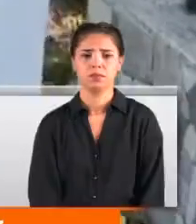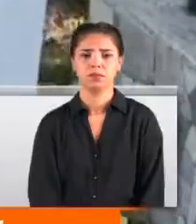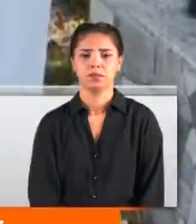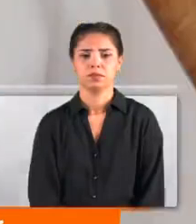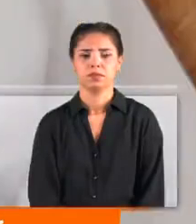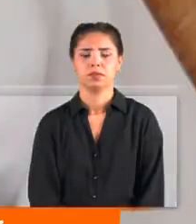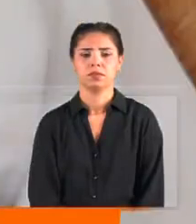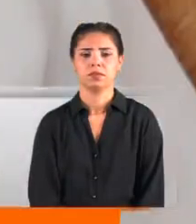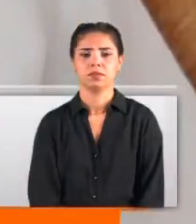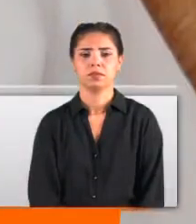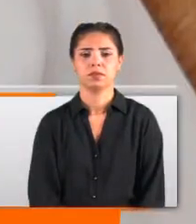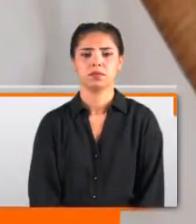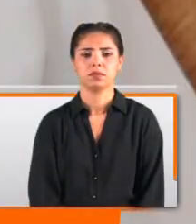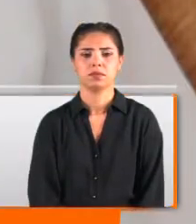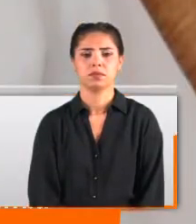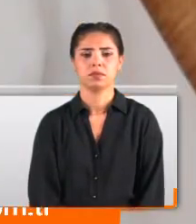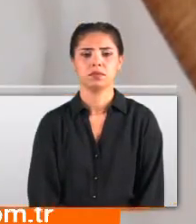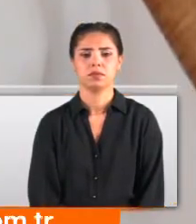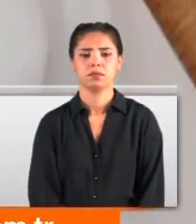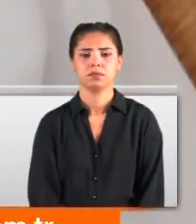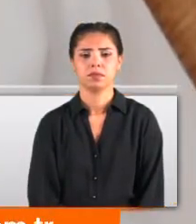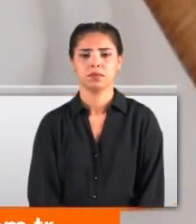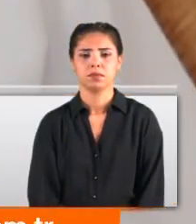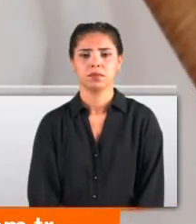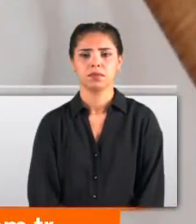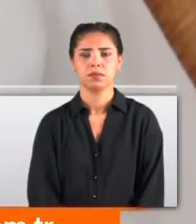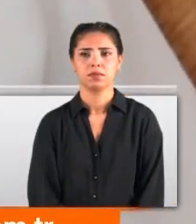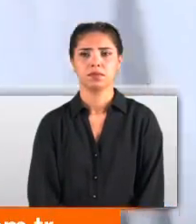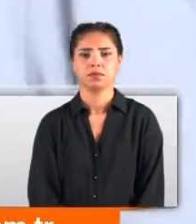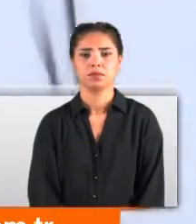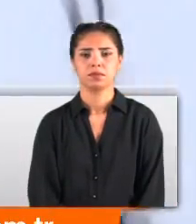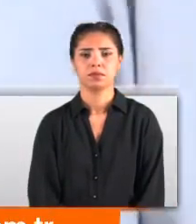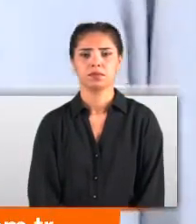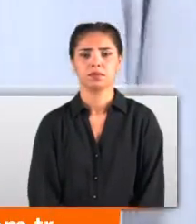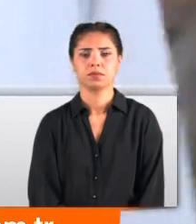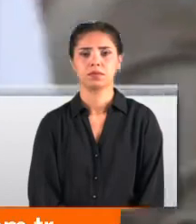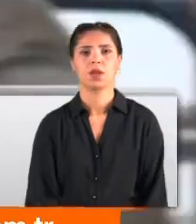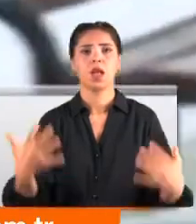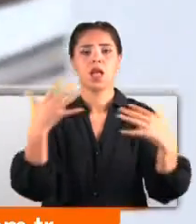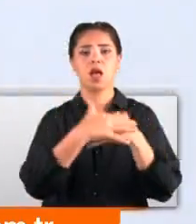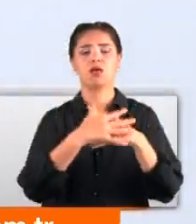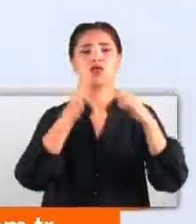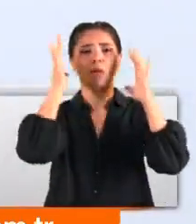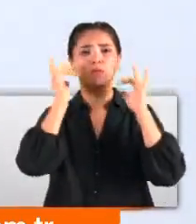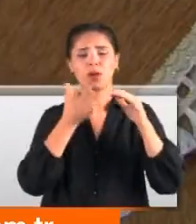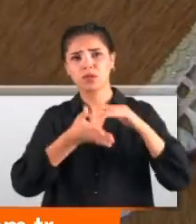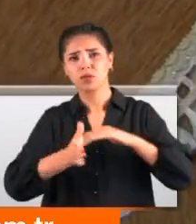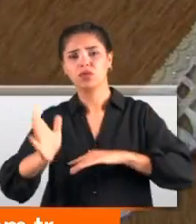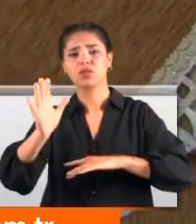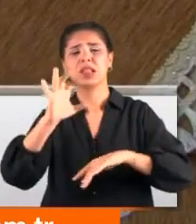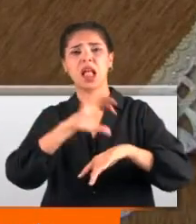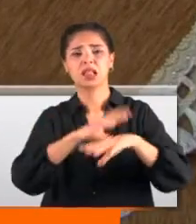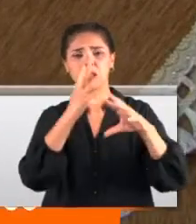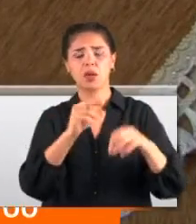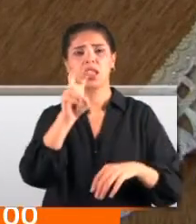Ateş düştüğü yeri yakar derler ya, bu ateş yanmaya devam ediyor. Akşam cami çıkışı rahatsızlanan 80